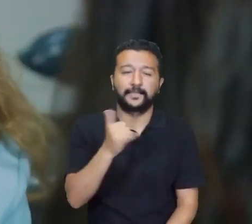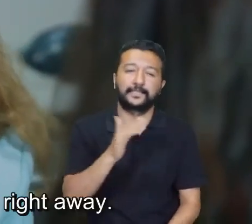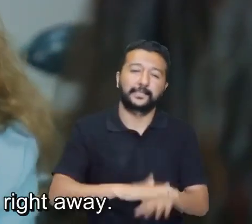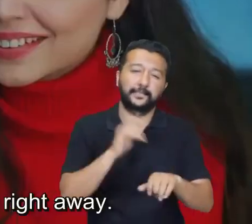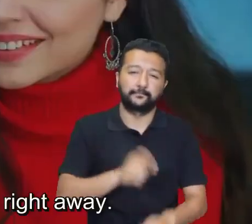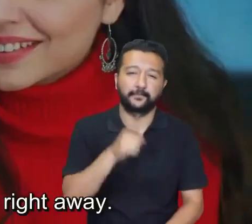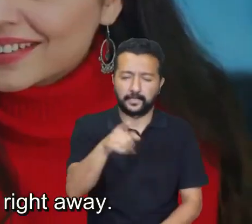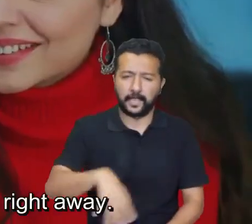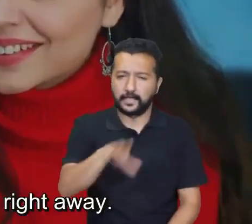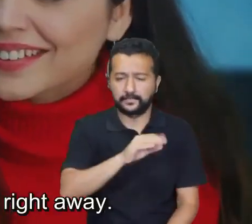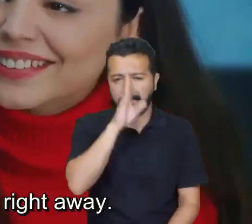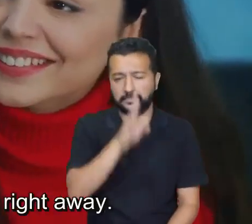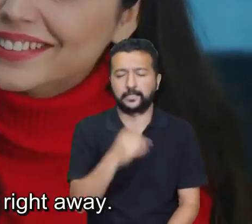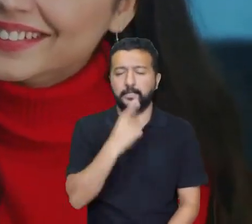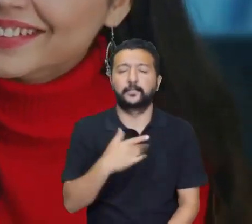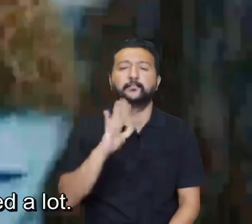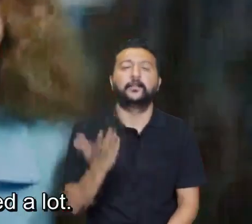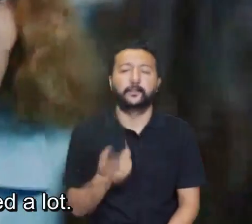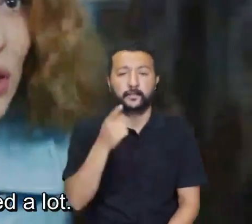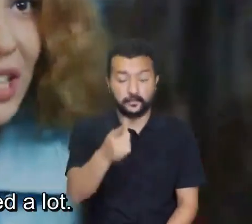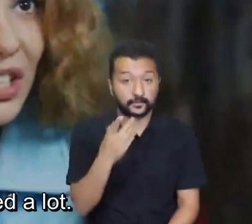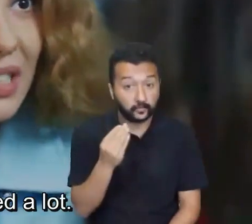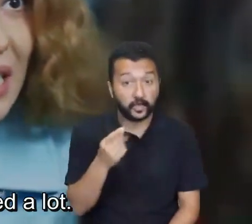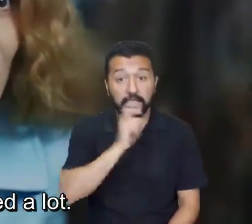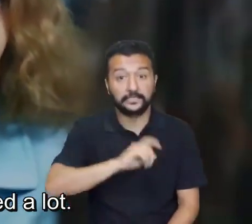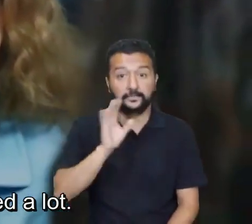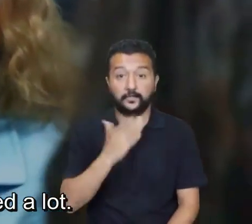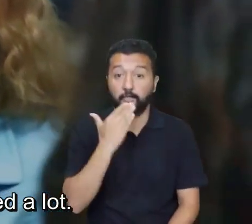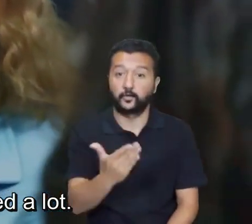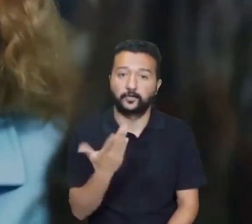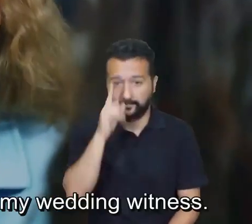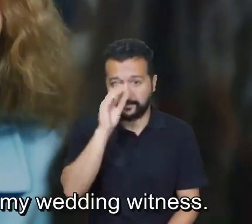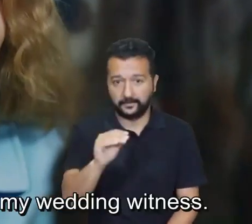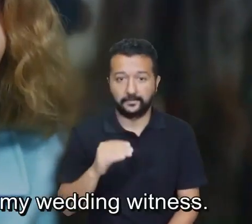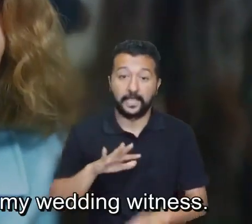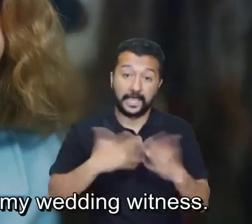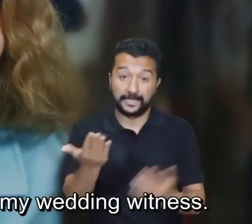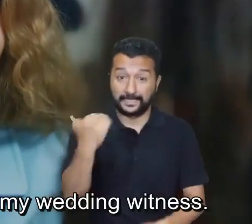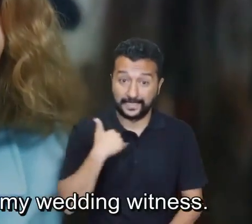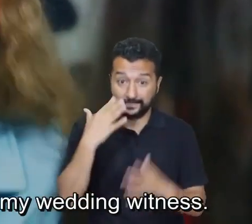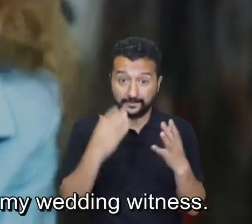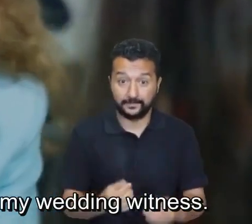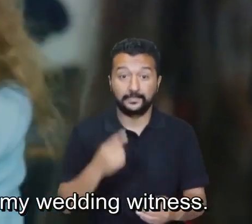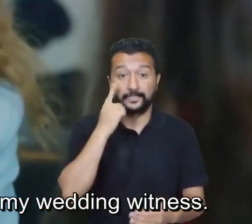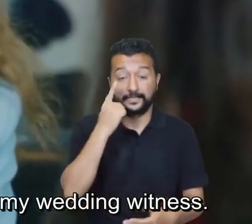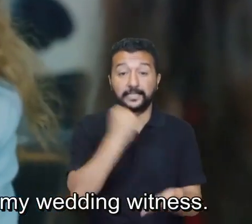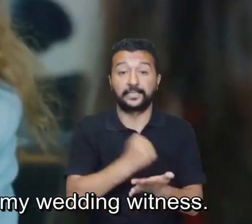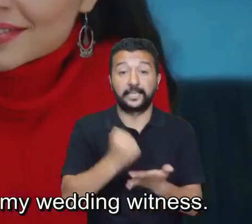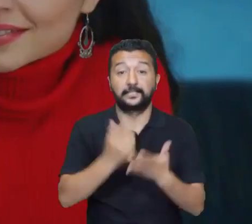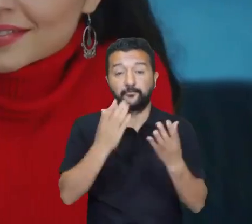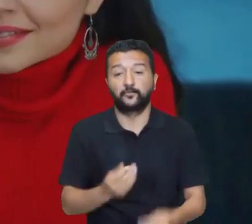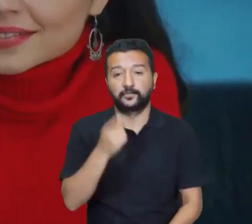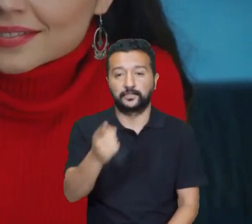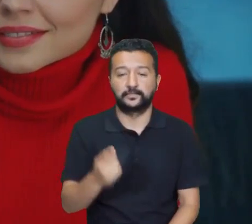Takılıyorum kız. Sen de her şeyi ciddiye alıyorsun hemen. Yalnız çok şey kaçırdın sana söyleyeyim. Eğer gelseydin nikah şahidim